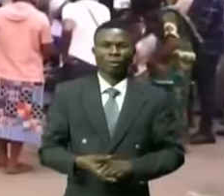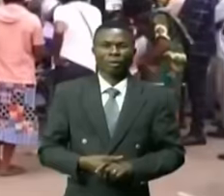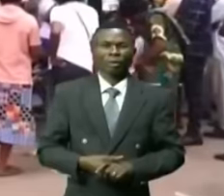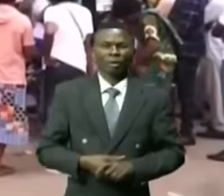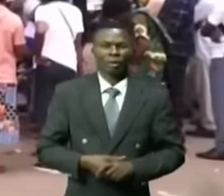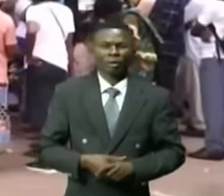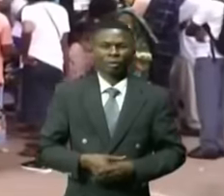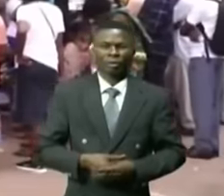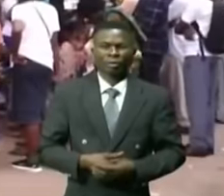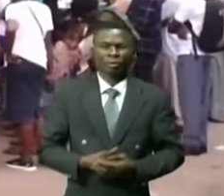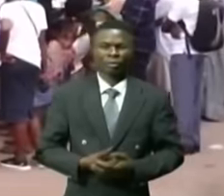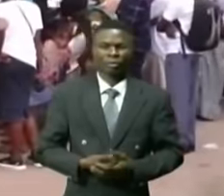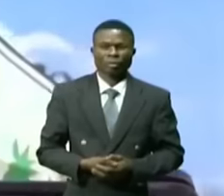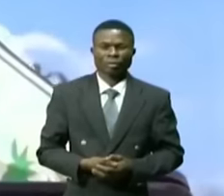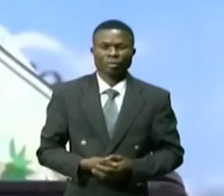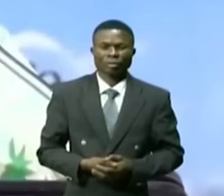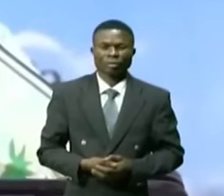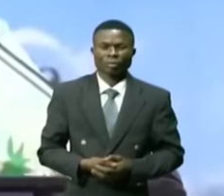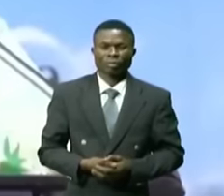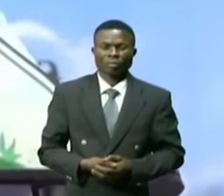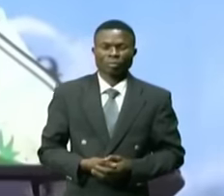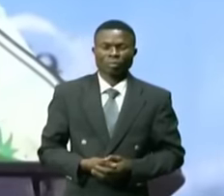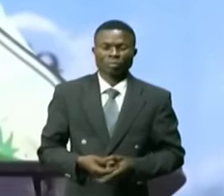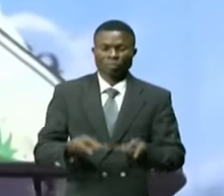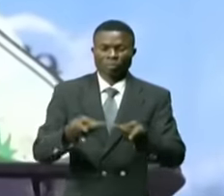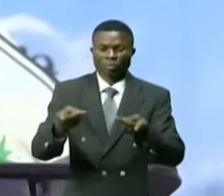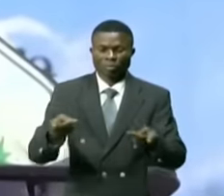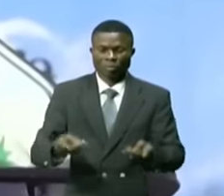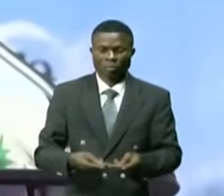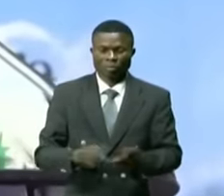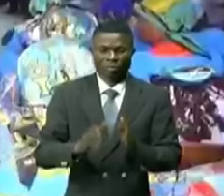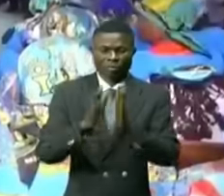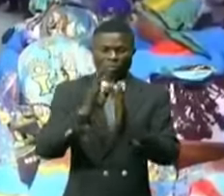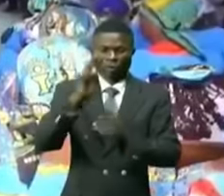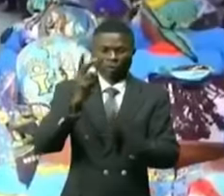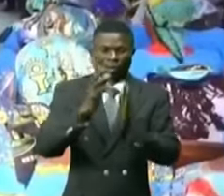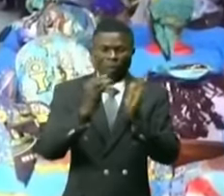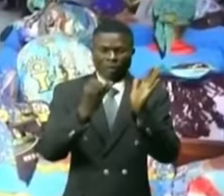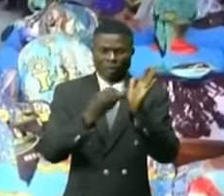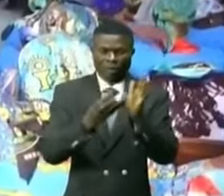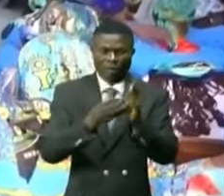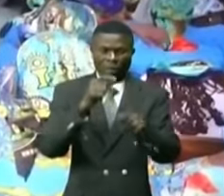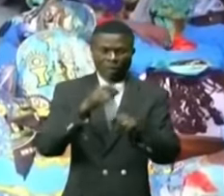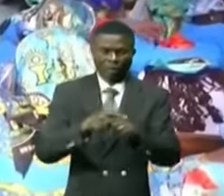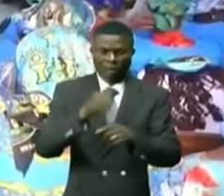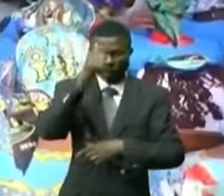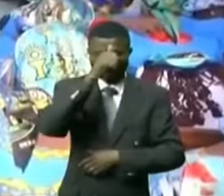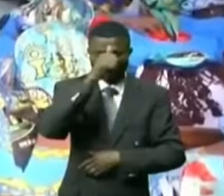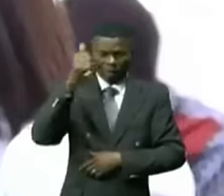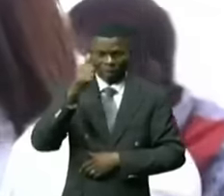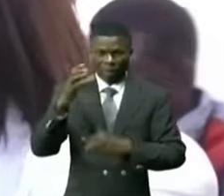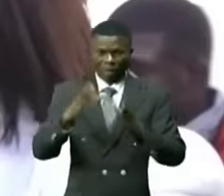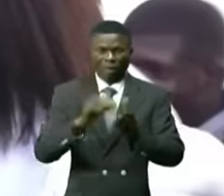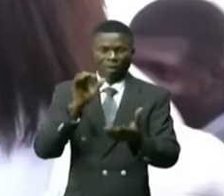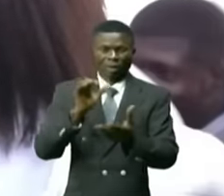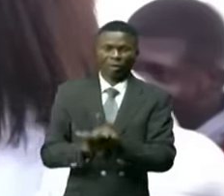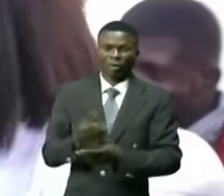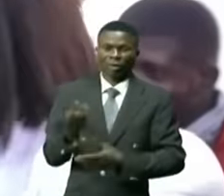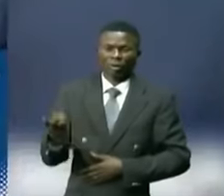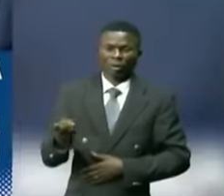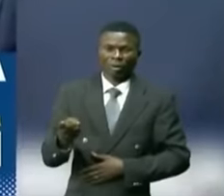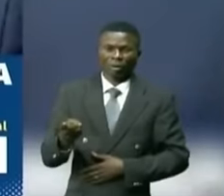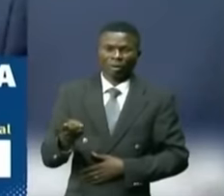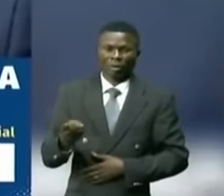C'était le 10 décembre 2023, au cours de la messe du deuxième dimanche du temps de l'Avent. Accompagné de son épouse,